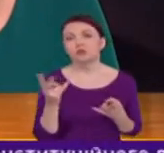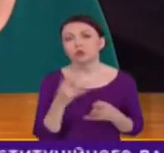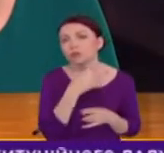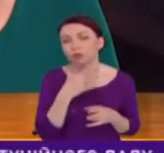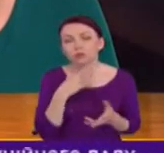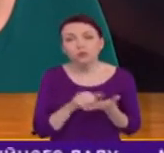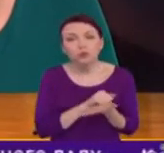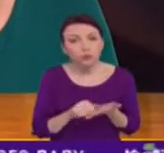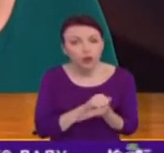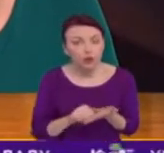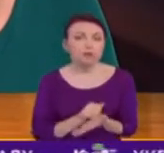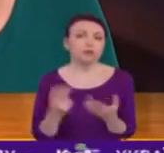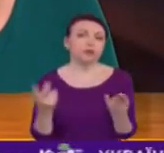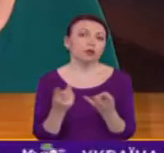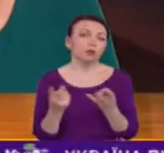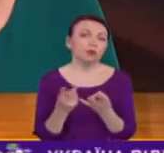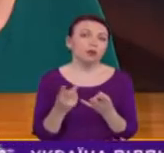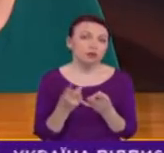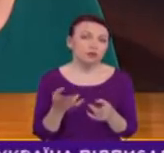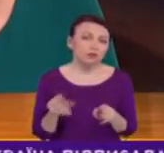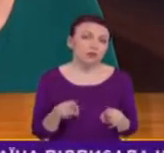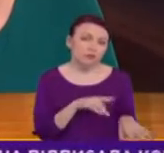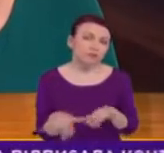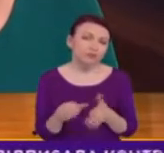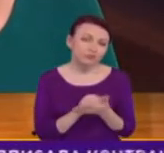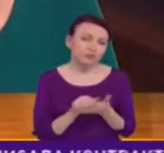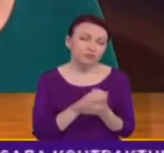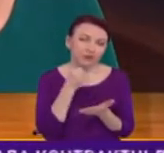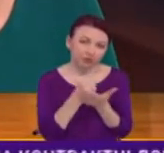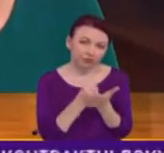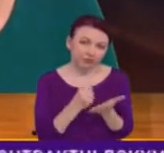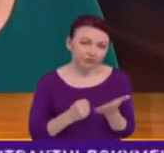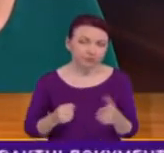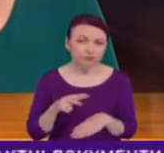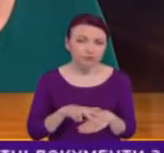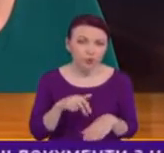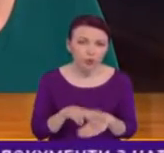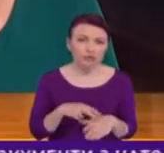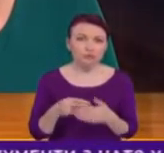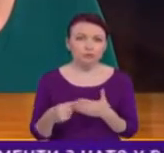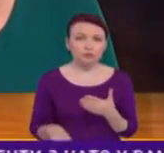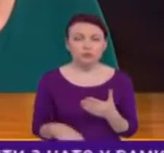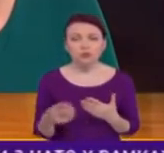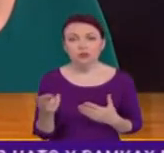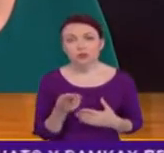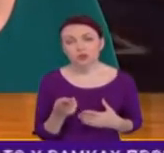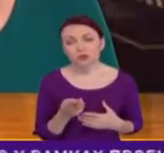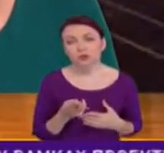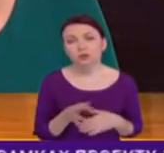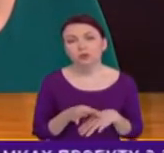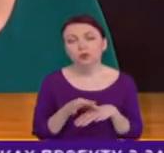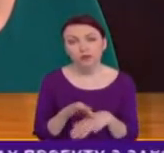багато документації, якої потрібно пройти бюрократичною частиною, це треба завірити в поліції, треба провести